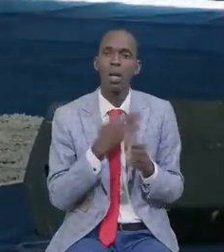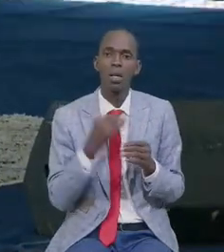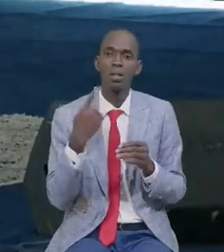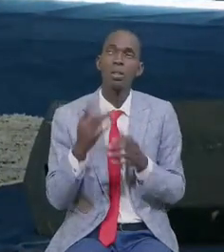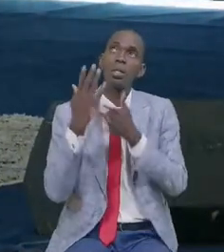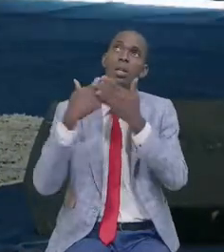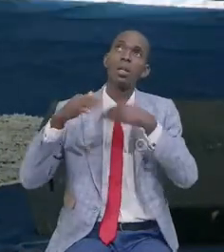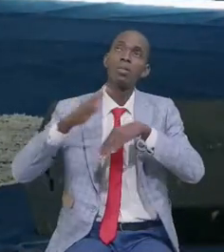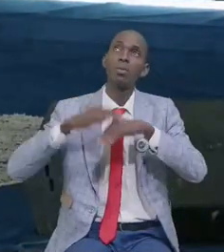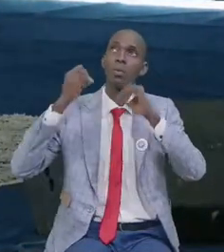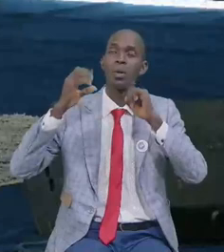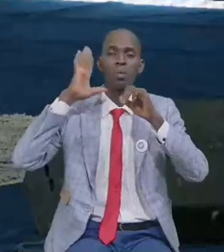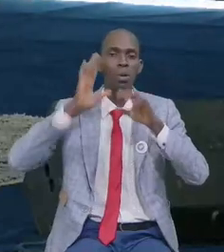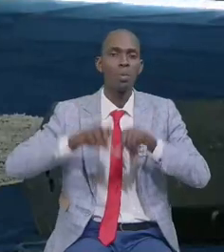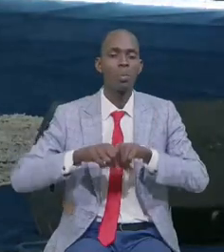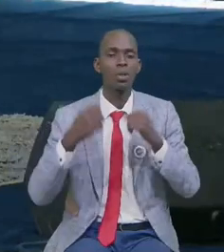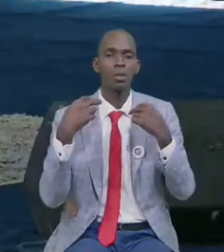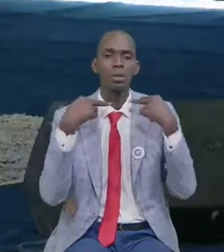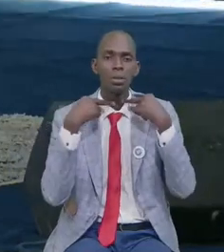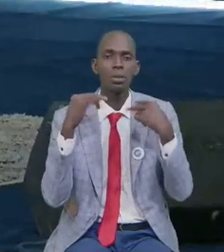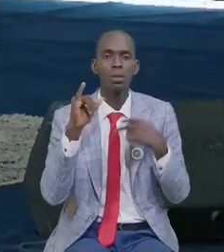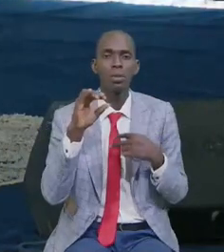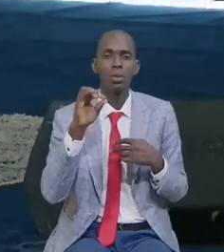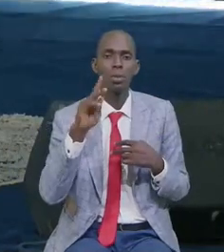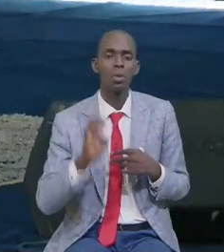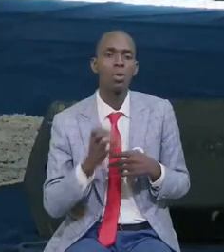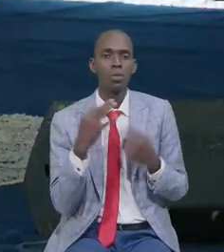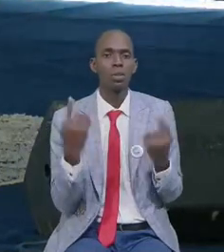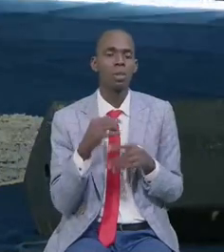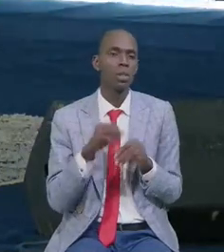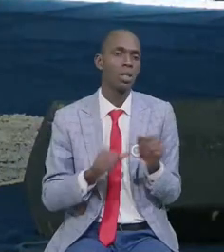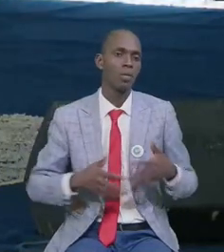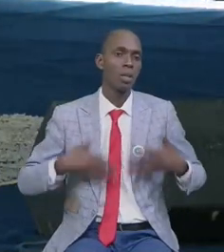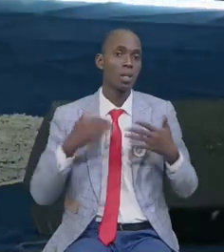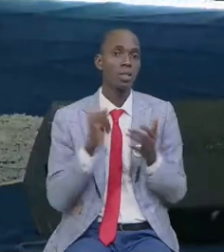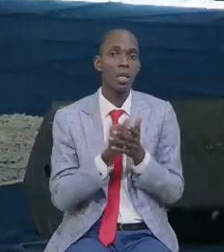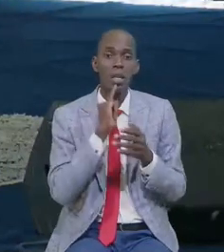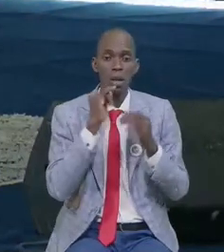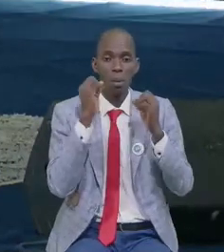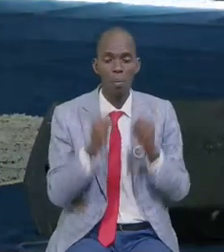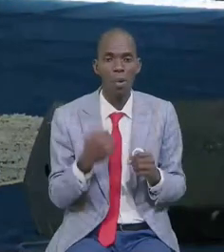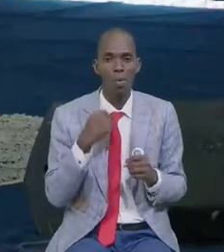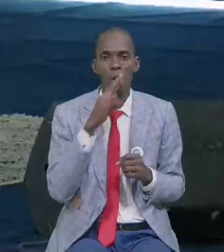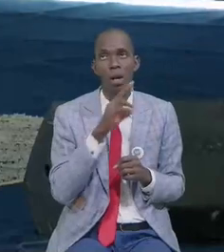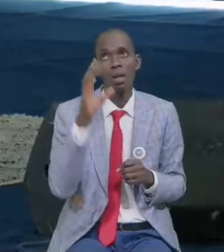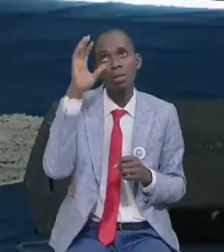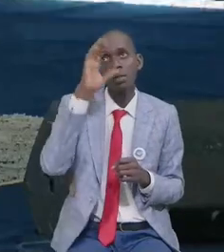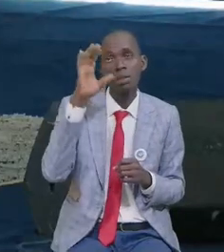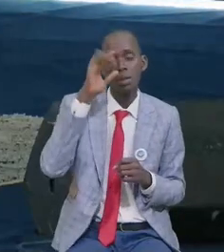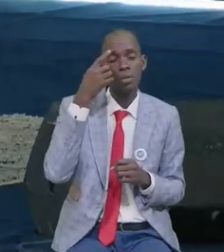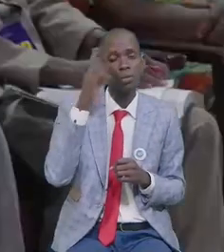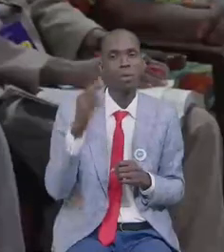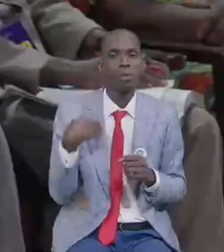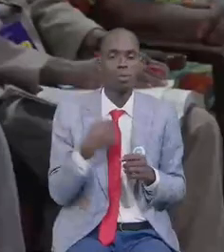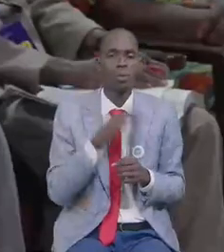les jougs du péché dans chaque vie. Alors la puissance que nous cherchons, la puissance que nous recevons, nous devons